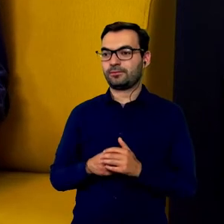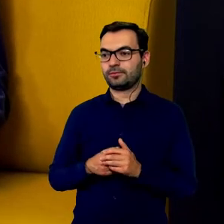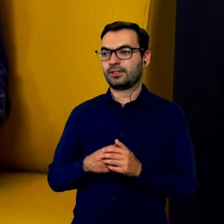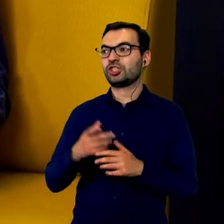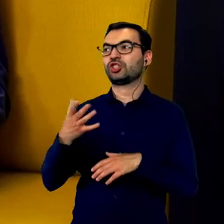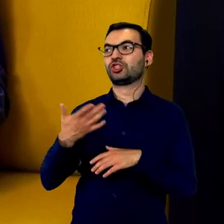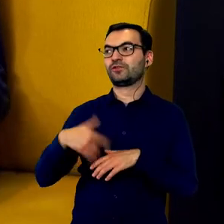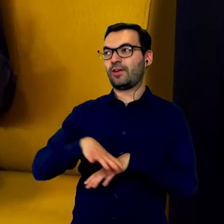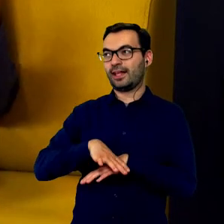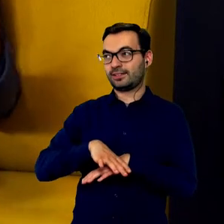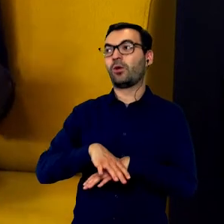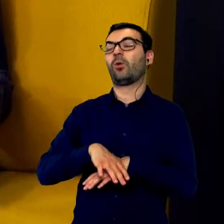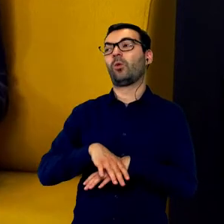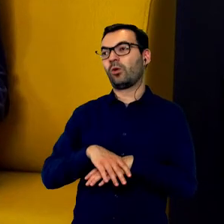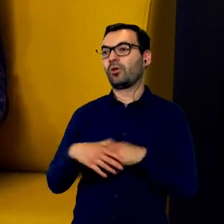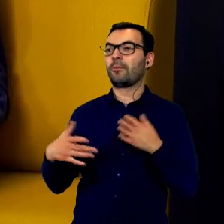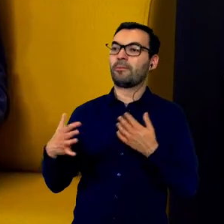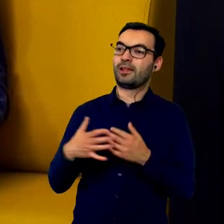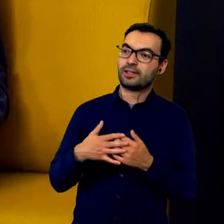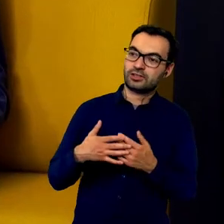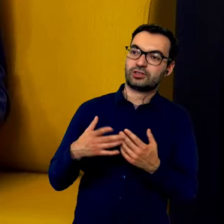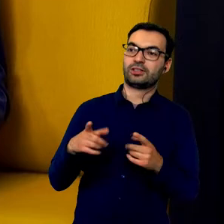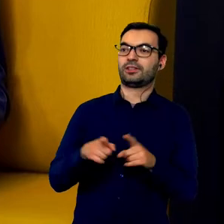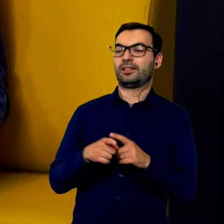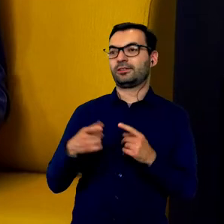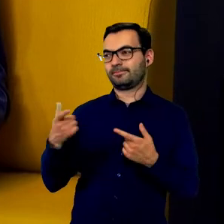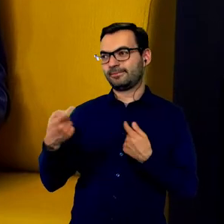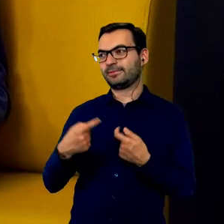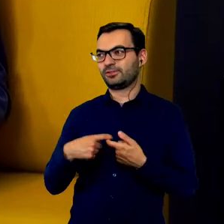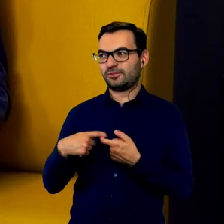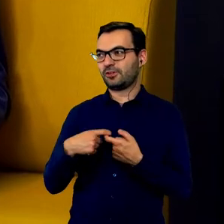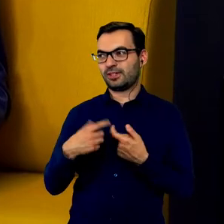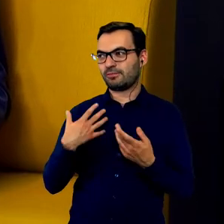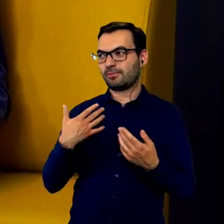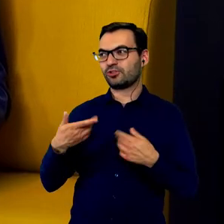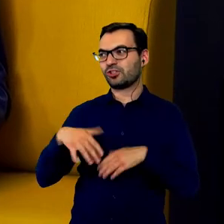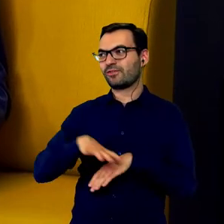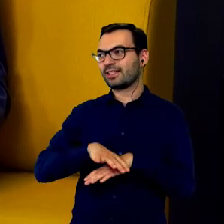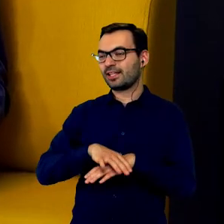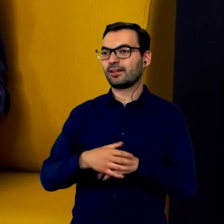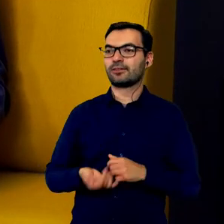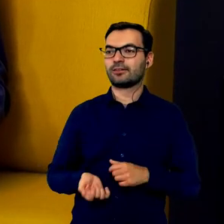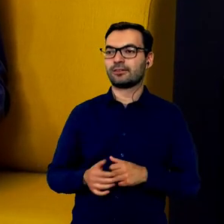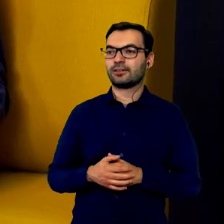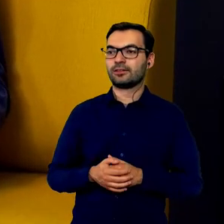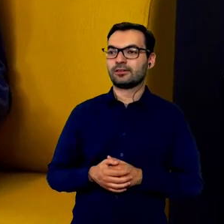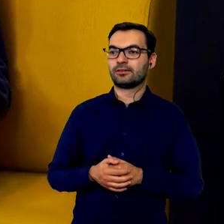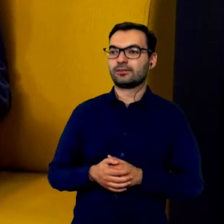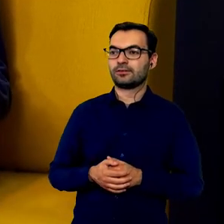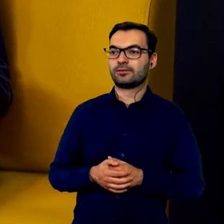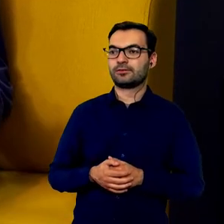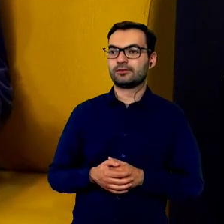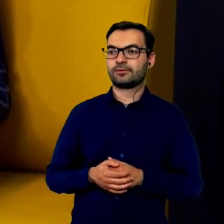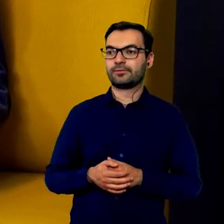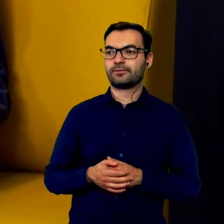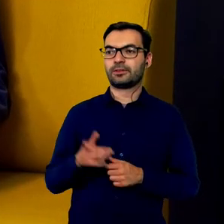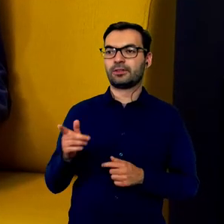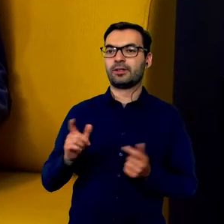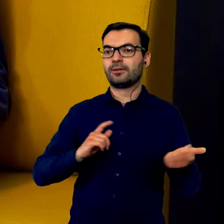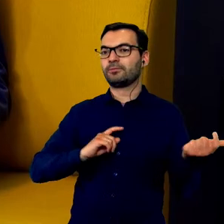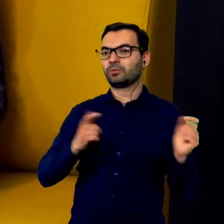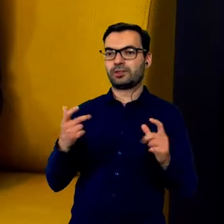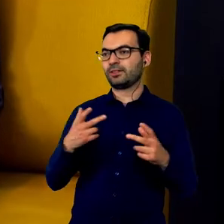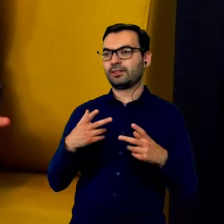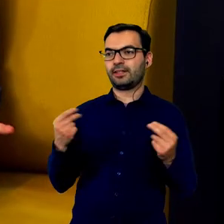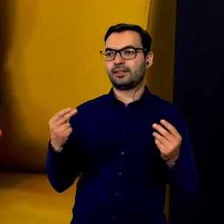Prędzej Szwecja, bo bliżej i związani byliśmy ze Szwecją. I to też myślę nie było